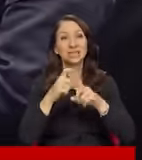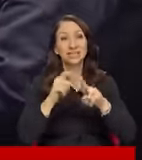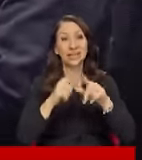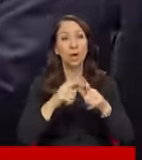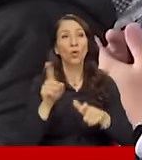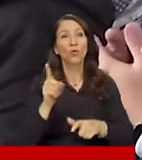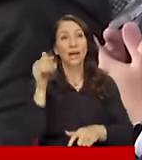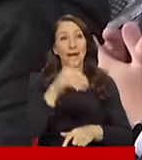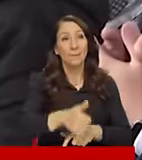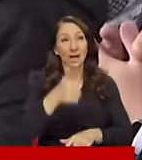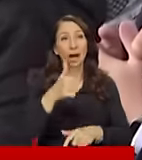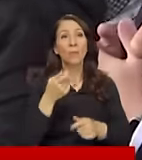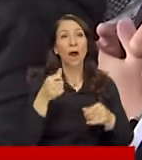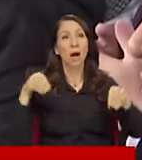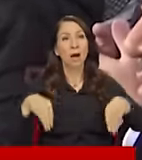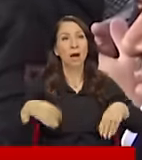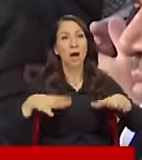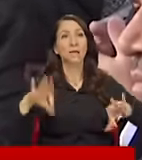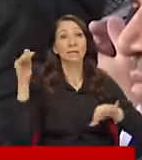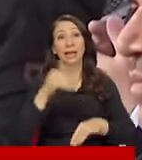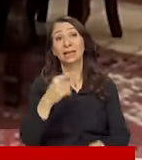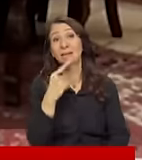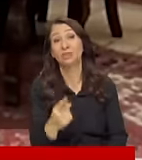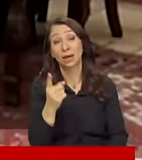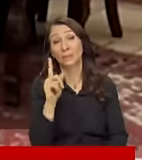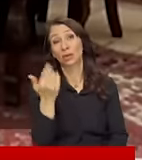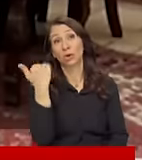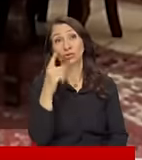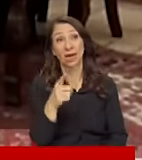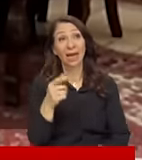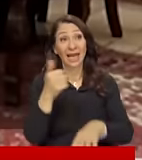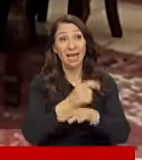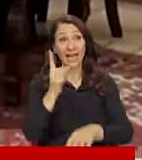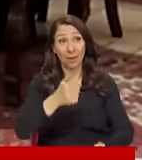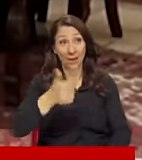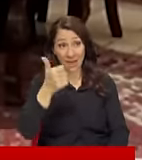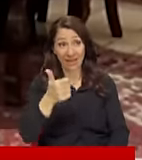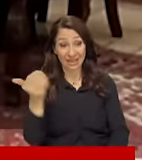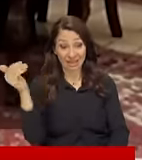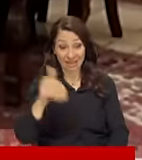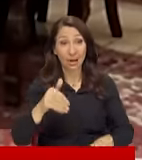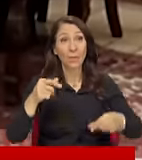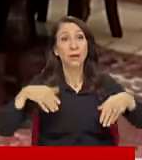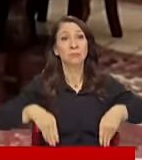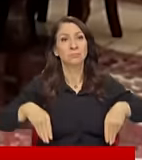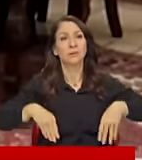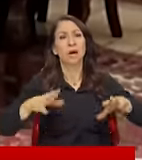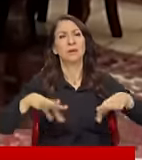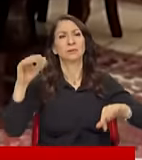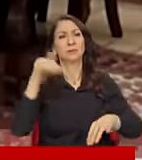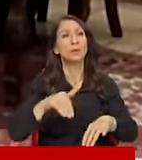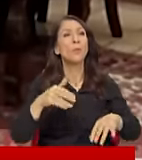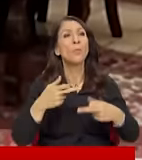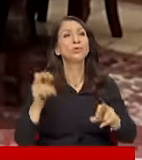gelen bakanlar cepleri dolu gelirler demişti bir gün önce. İktidar bakanları geldiği zaman cebi dolu gelir. Hiç